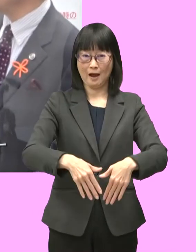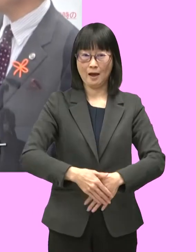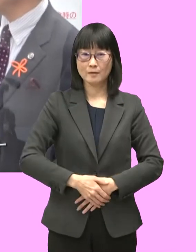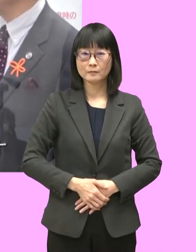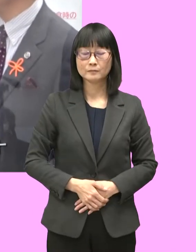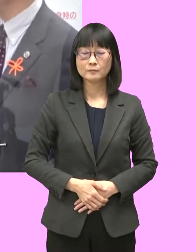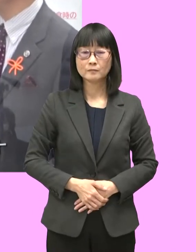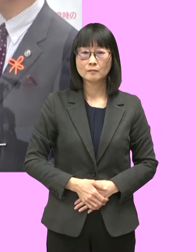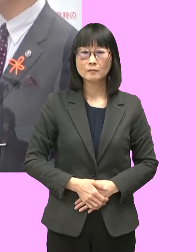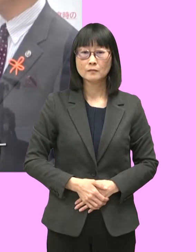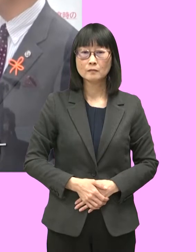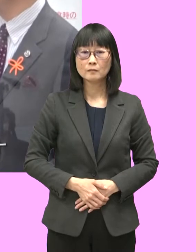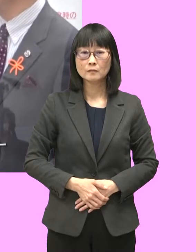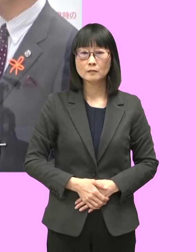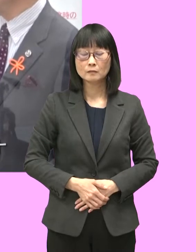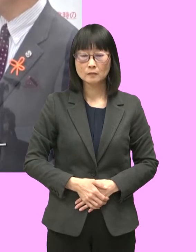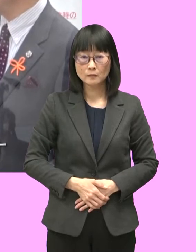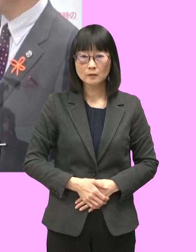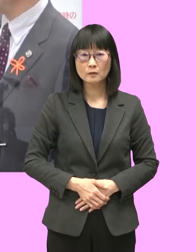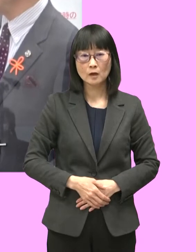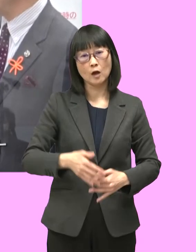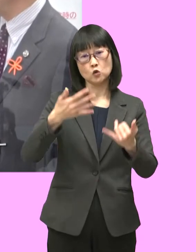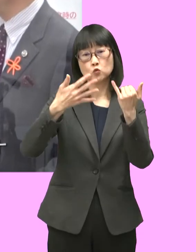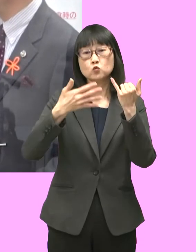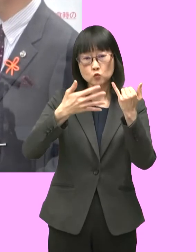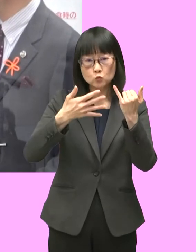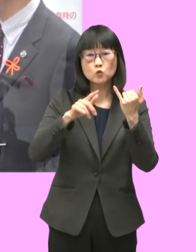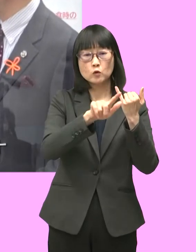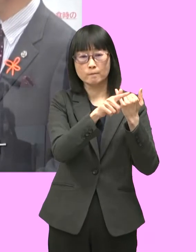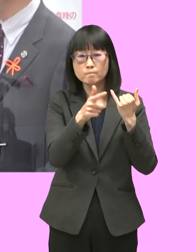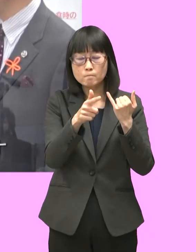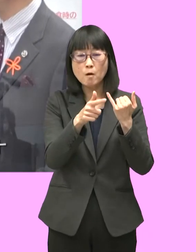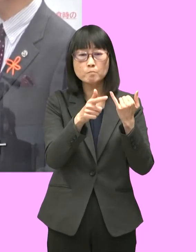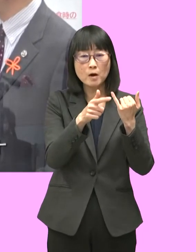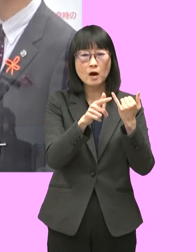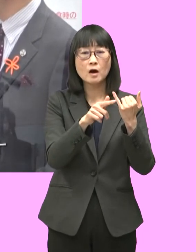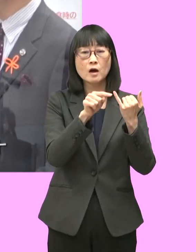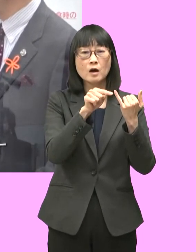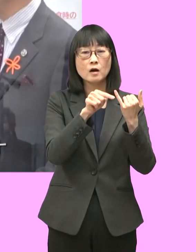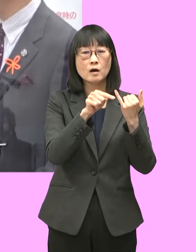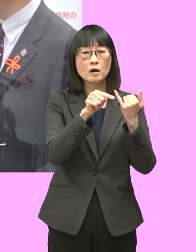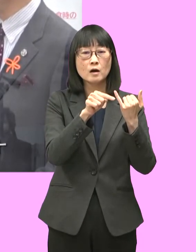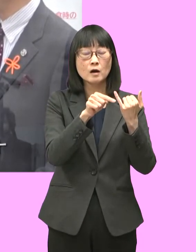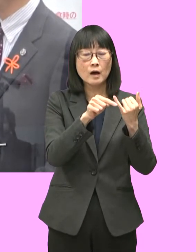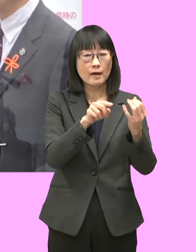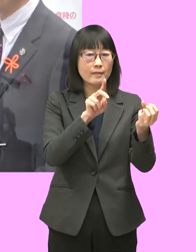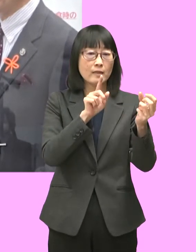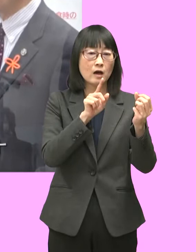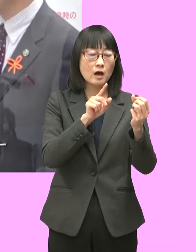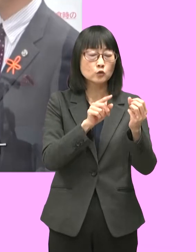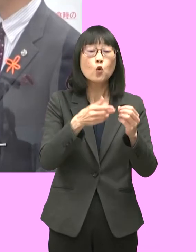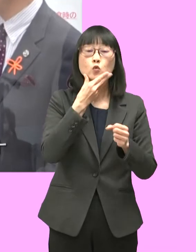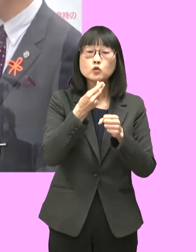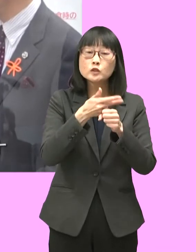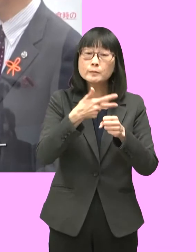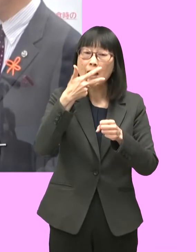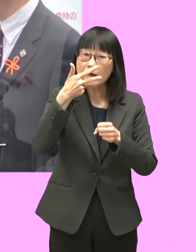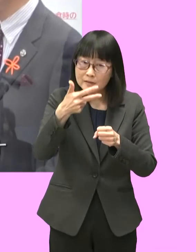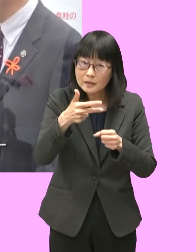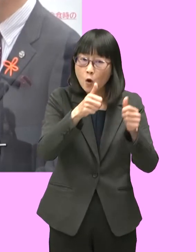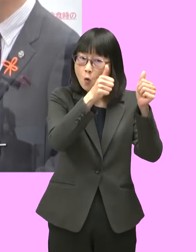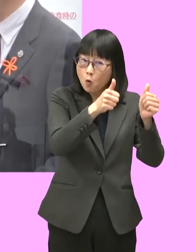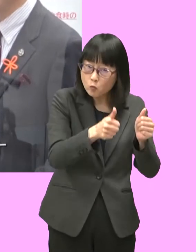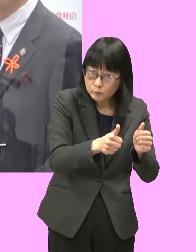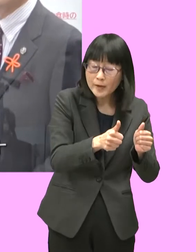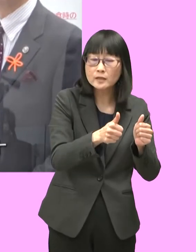でこの動画に関してはですね、ご覧のような福島市のさまざまなデジタルサイトで今公開をしているという状